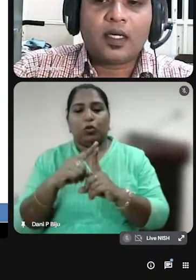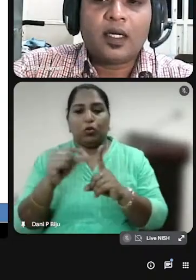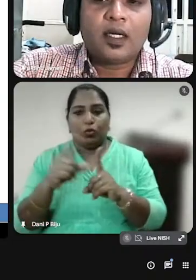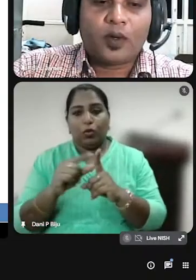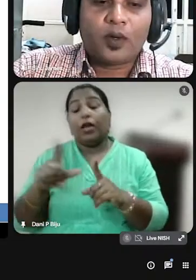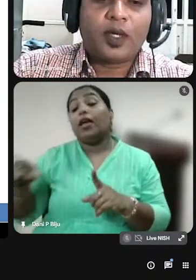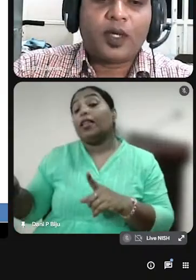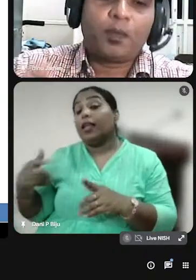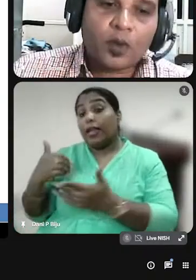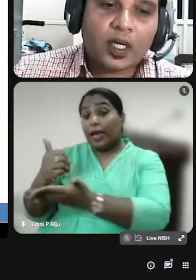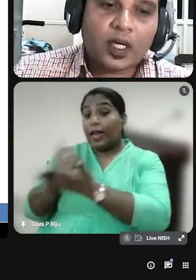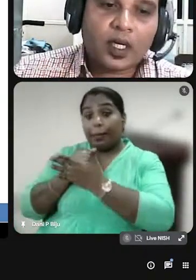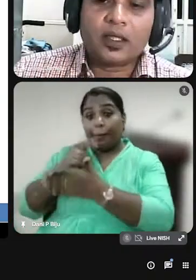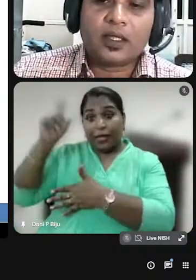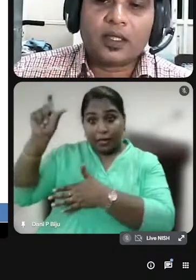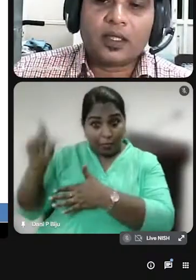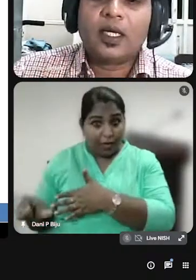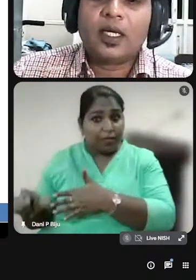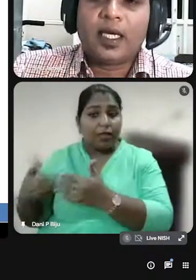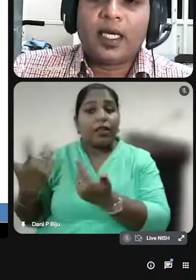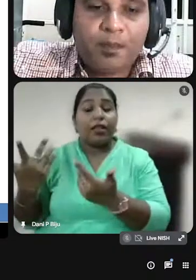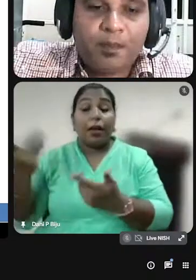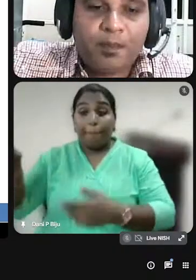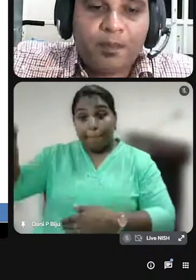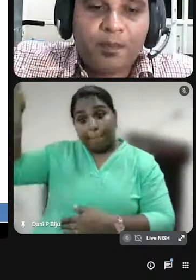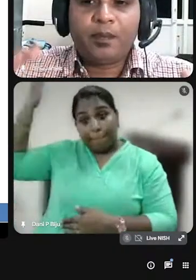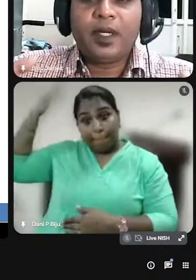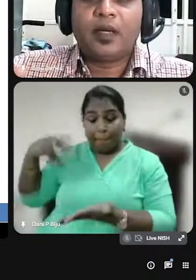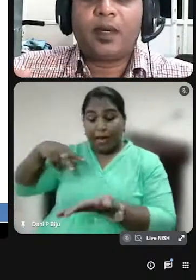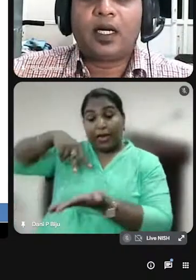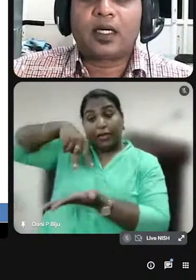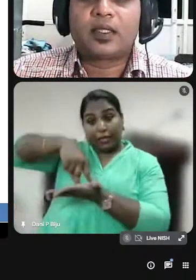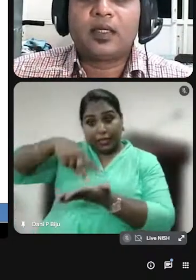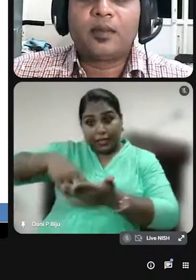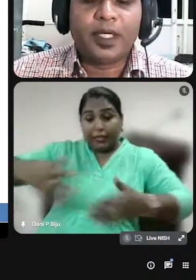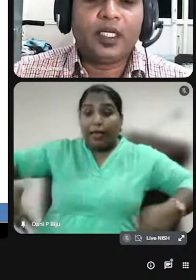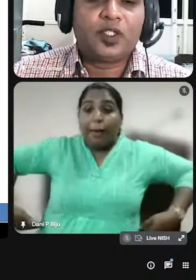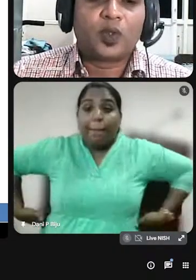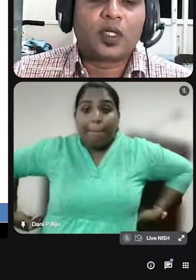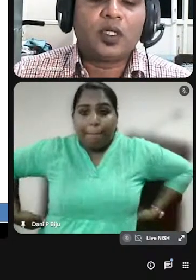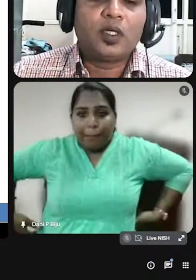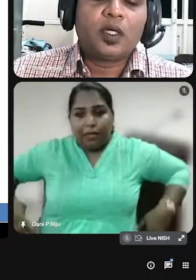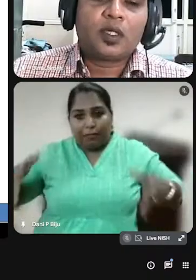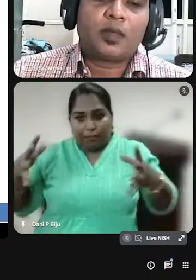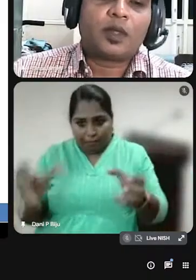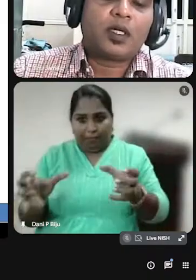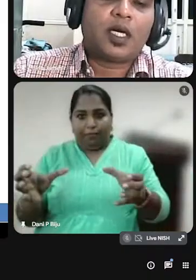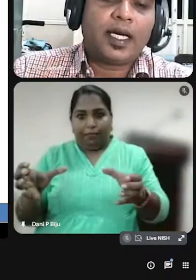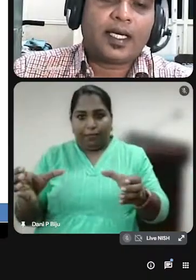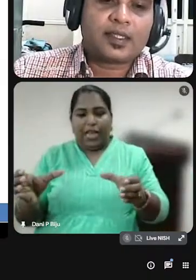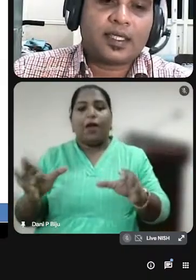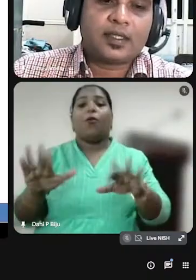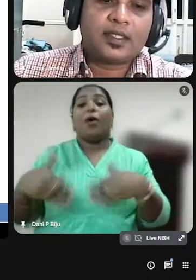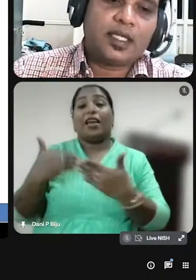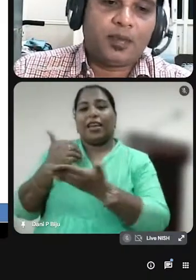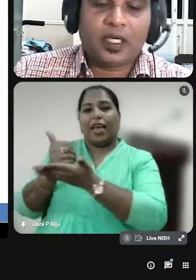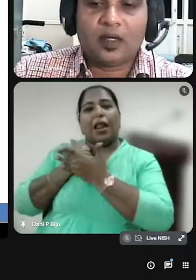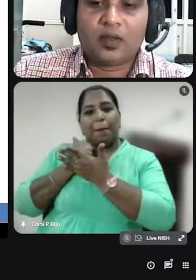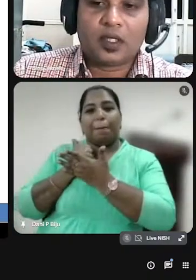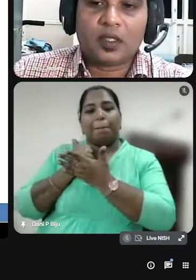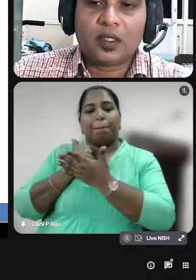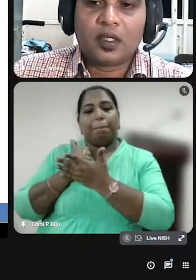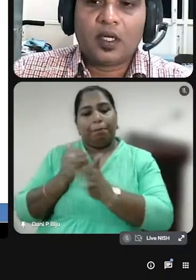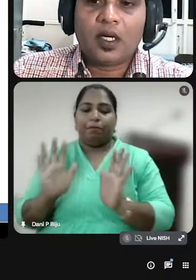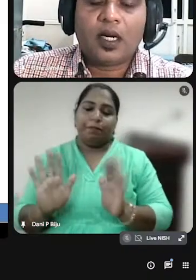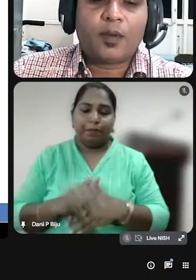ആൾക്കാർക്ക് രോഗിയുടെ പുറകിൽ നിന്നിട്ട് ഹിപ്പിൽ ഇടുപ്പിന്റെ ഭാഗത്ത് പിടിച്ചോണ്ട് നമുക്ക് ആ എക്സസൈസ്